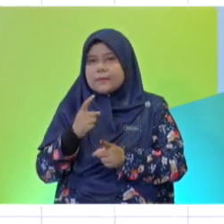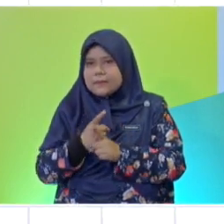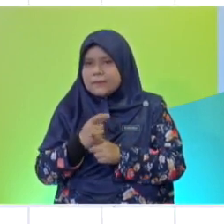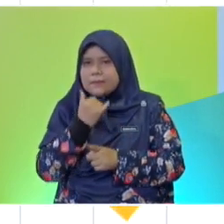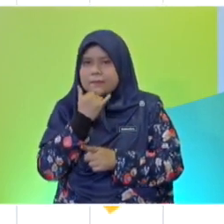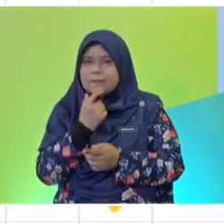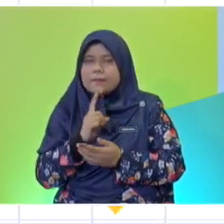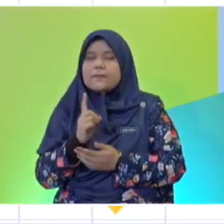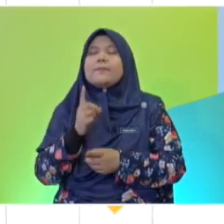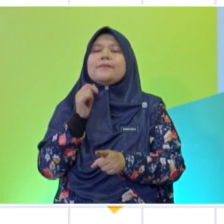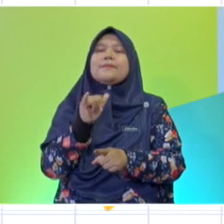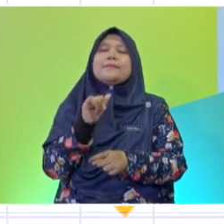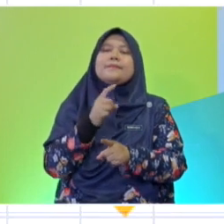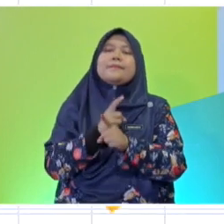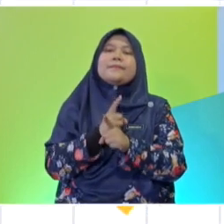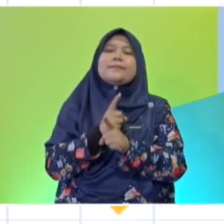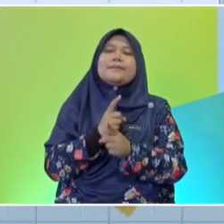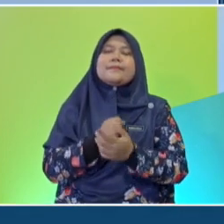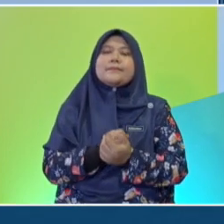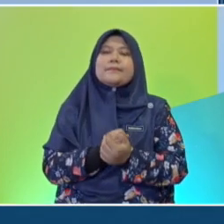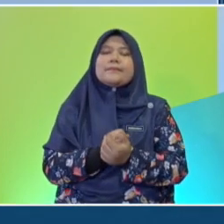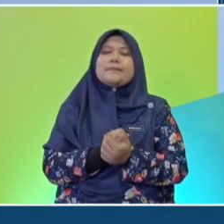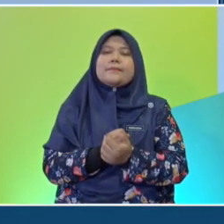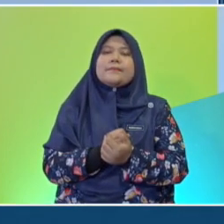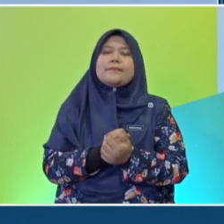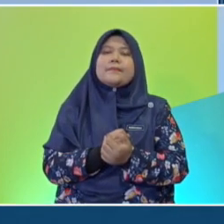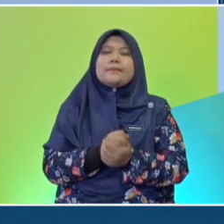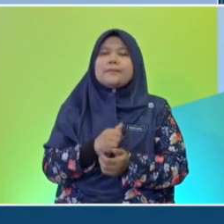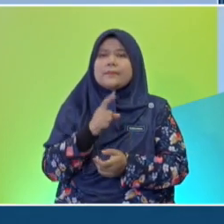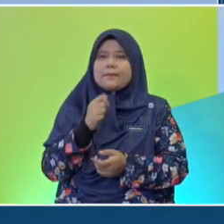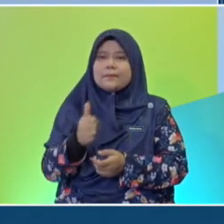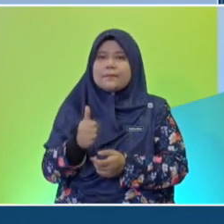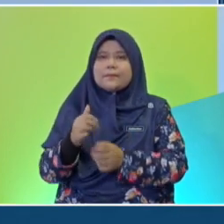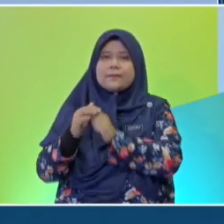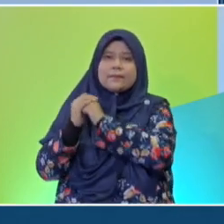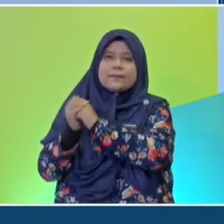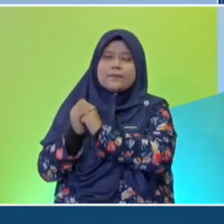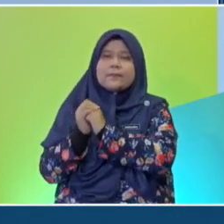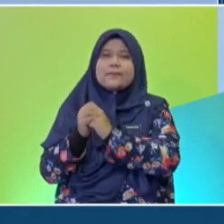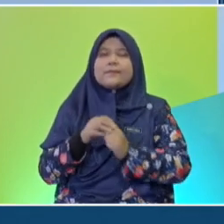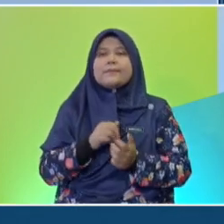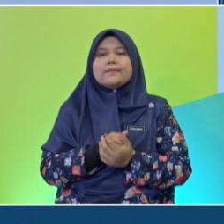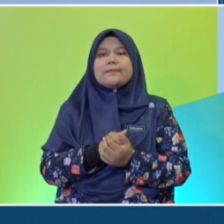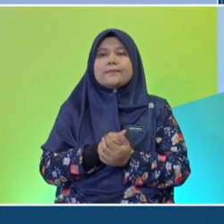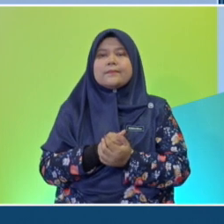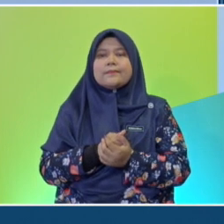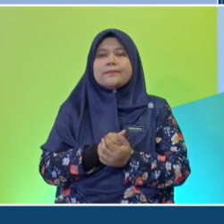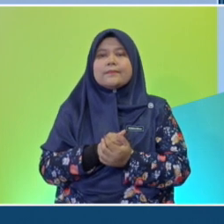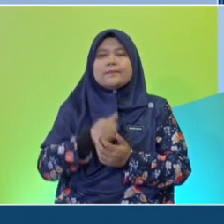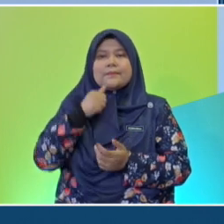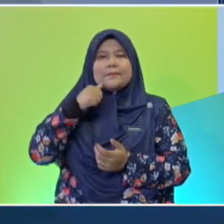ya betul Satu Ribun 260 tepat sekali tanya diucapkan pada Aina pantas Terus